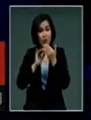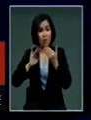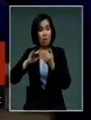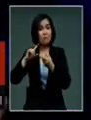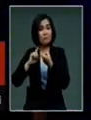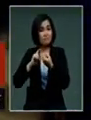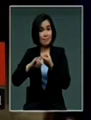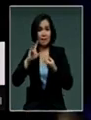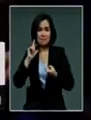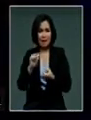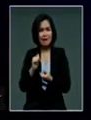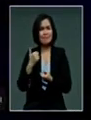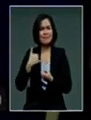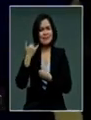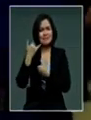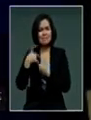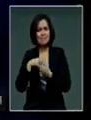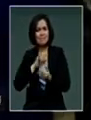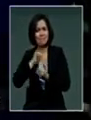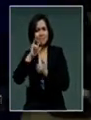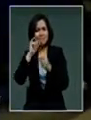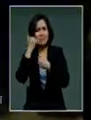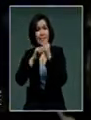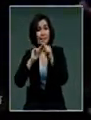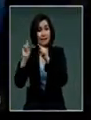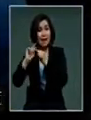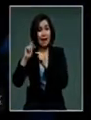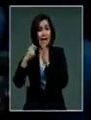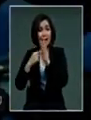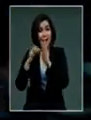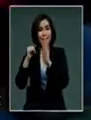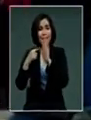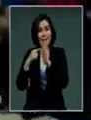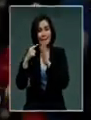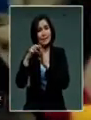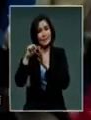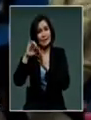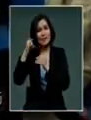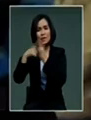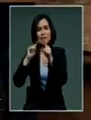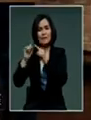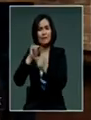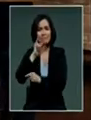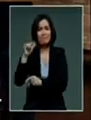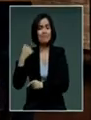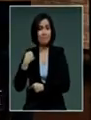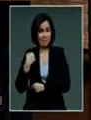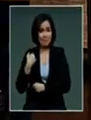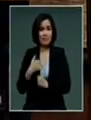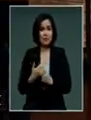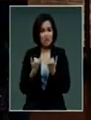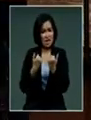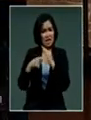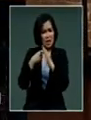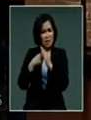แต่ก็มีบางเที่ยวบินที่บินข้ามประเทศไปยังอาร์เมเนียแล้วก็จอร์เจียค่ะ ตอนนี้ยังไม่มีการพูดถึง